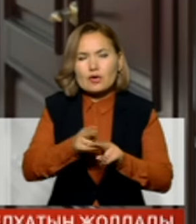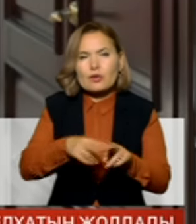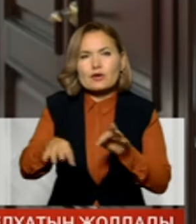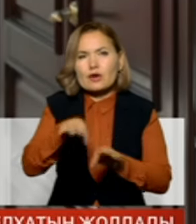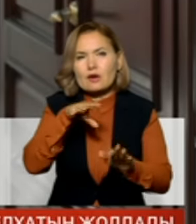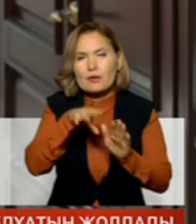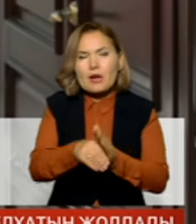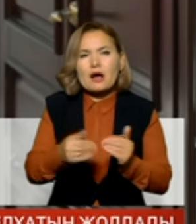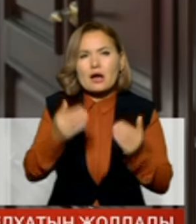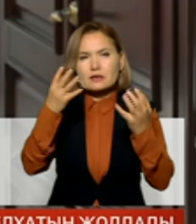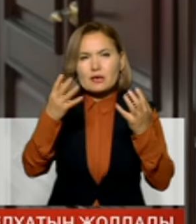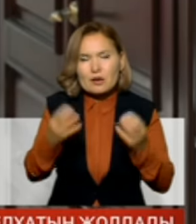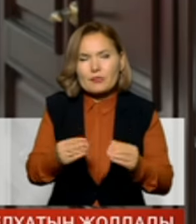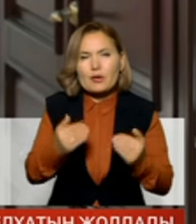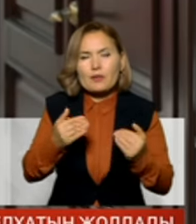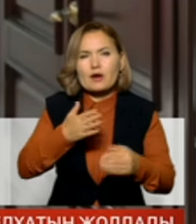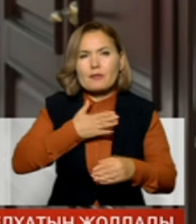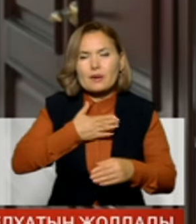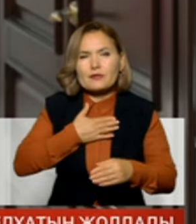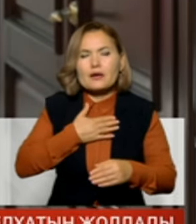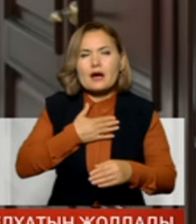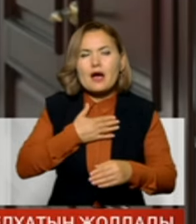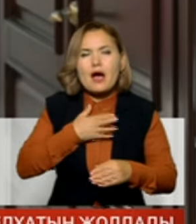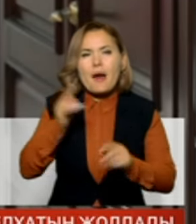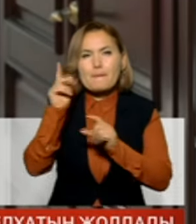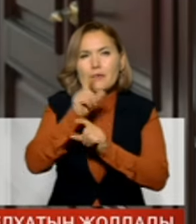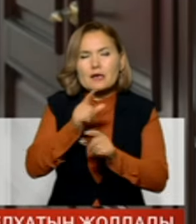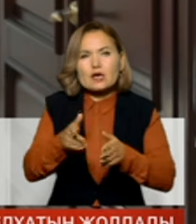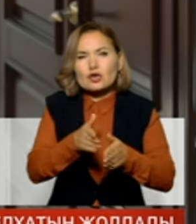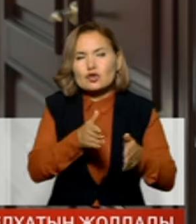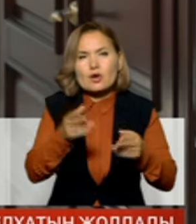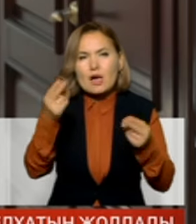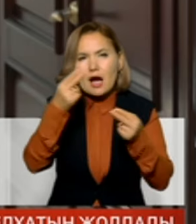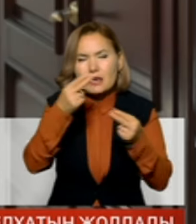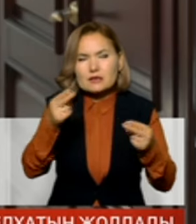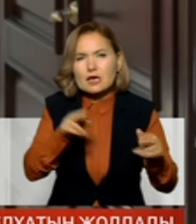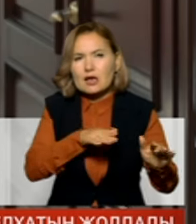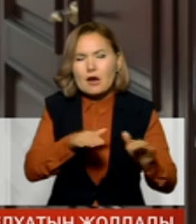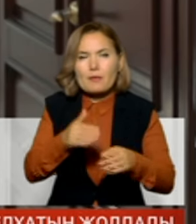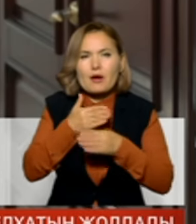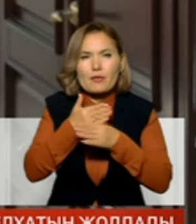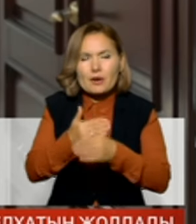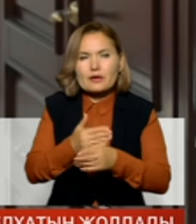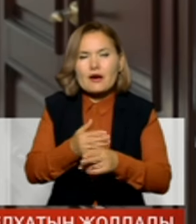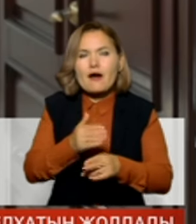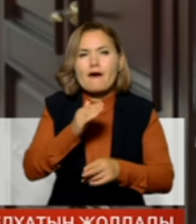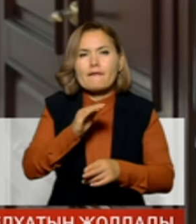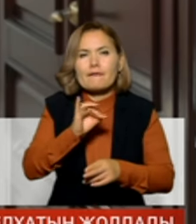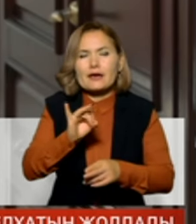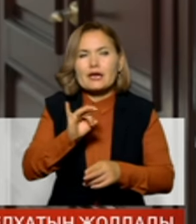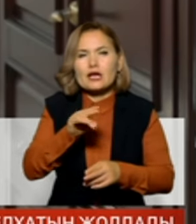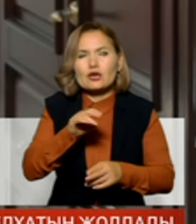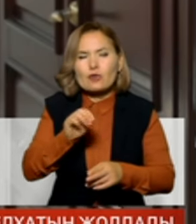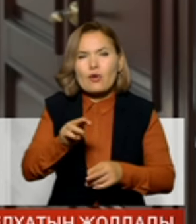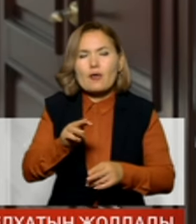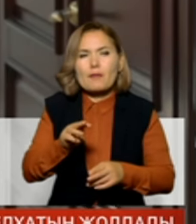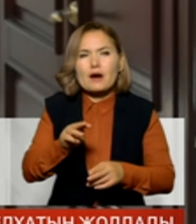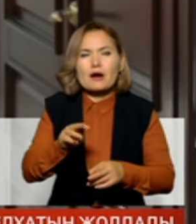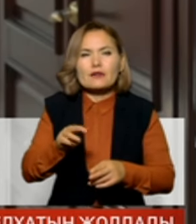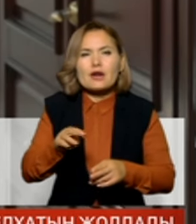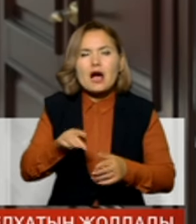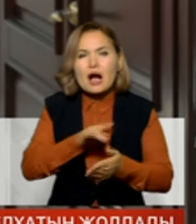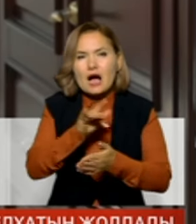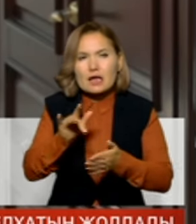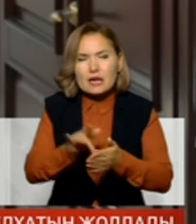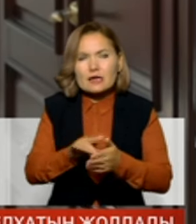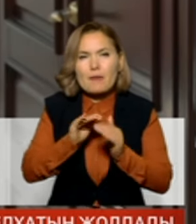аясында қазіргі таңда бүгін біз мектепке жол акциясын өткізіп жатырмыз. Freedom компаниясының негізі қалада осы